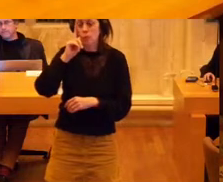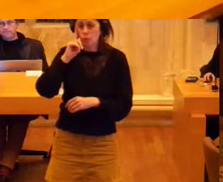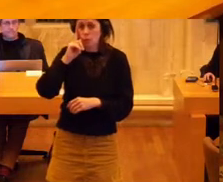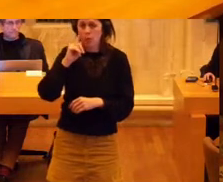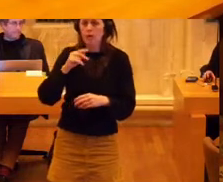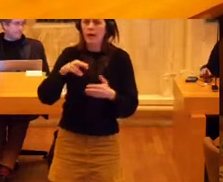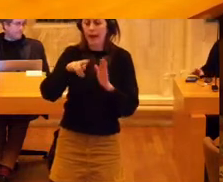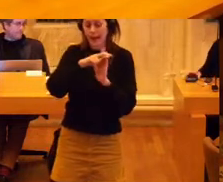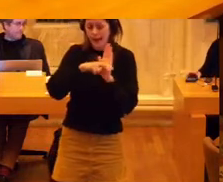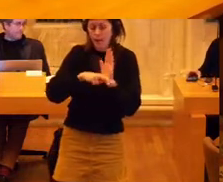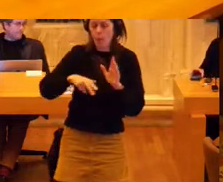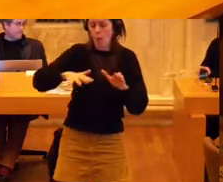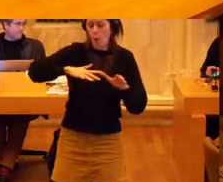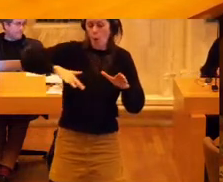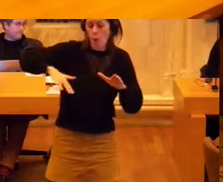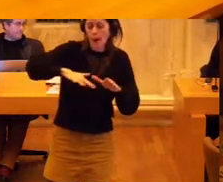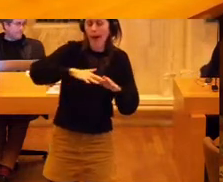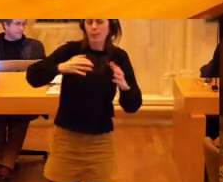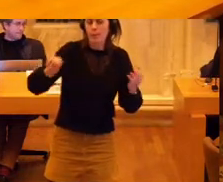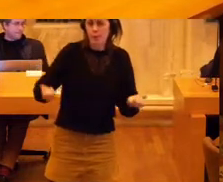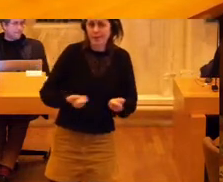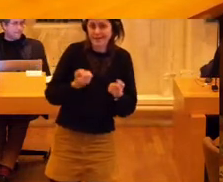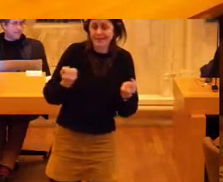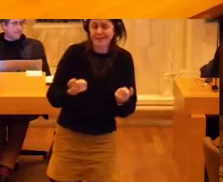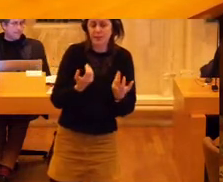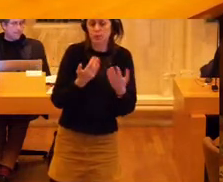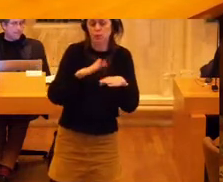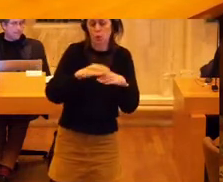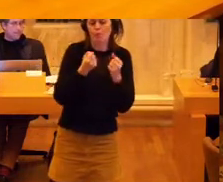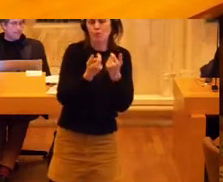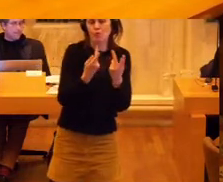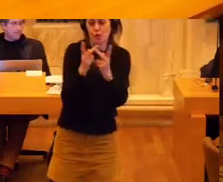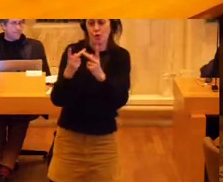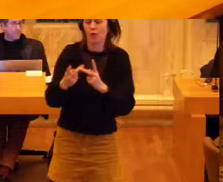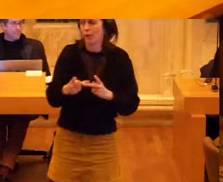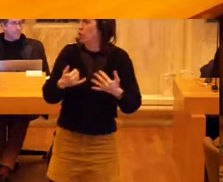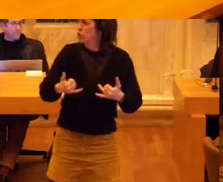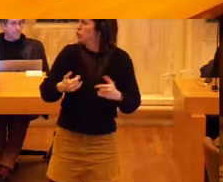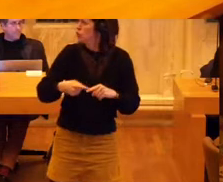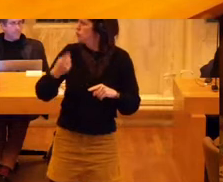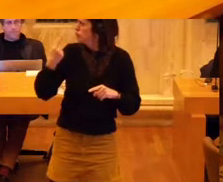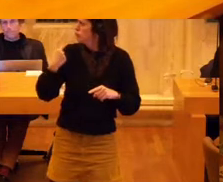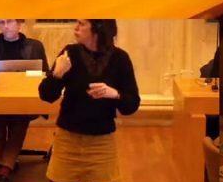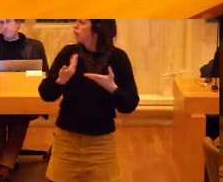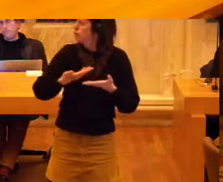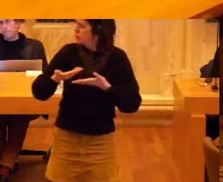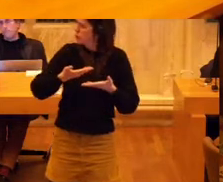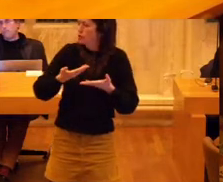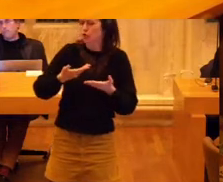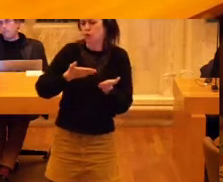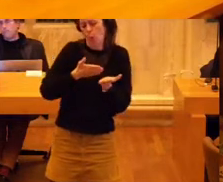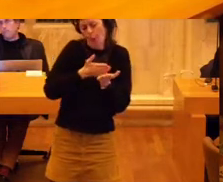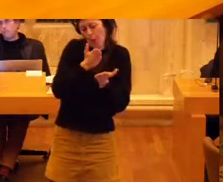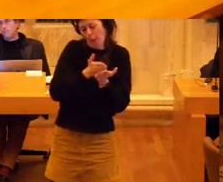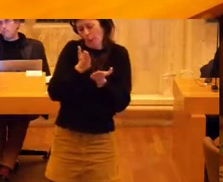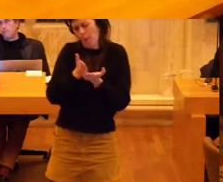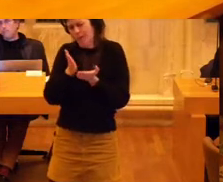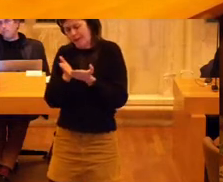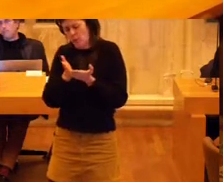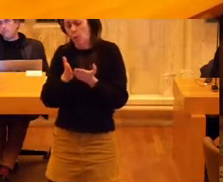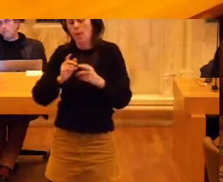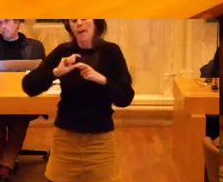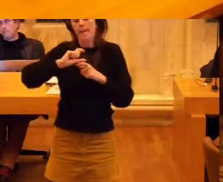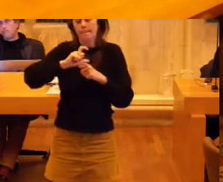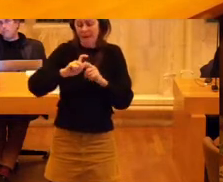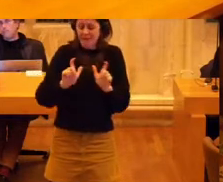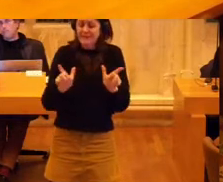règlement local de publicité intercommunale dans cette enceinte, notamment au stade des orientations, passer une phase de diagnostic